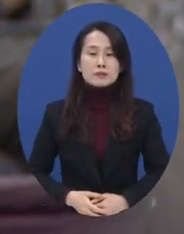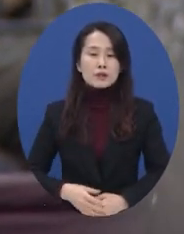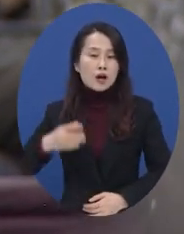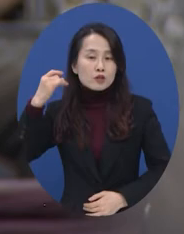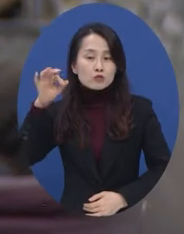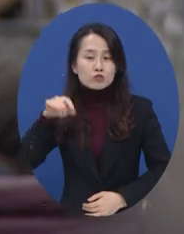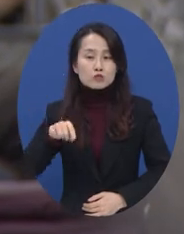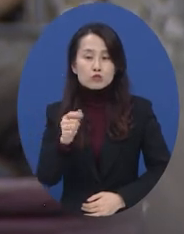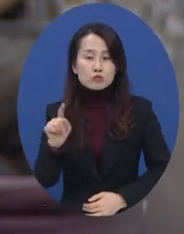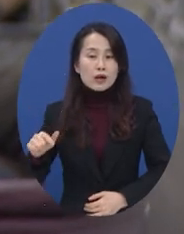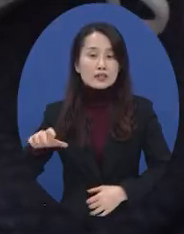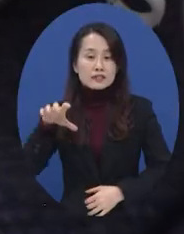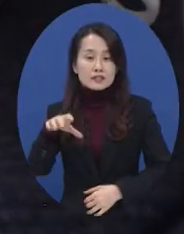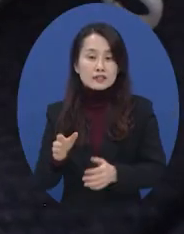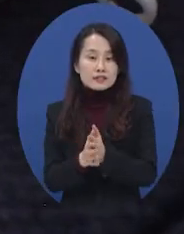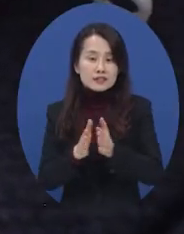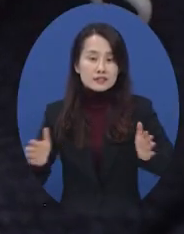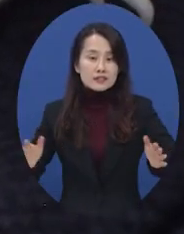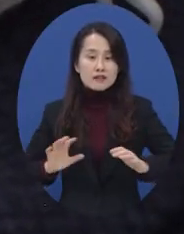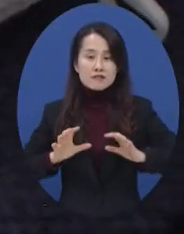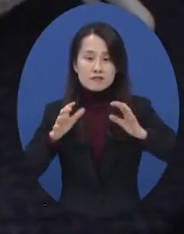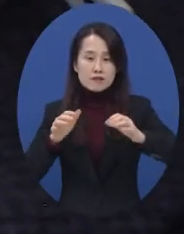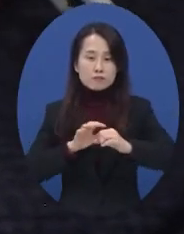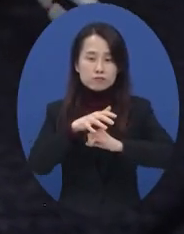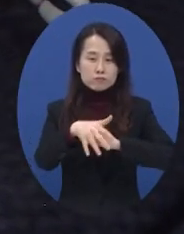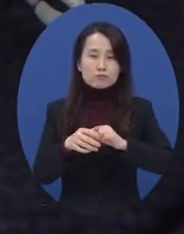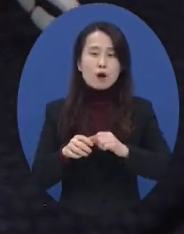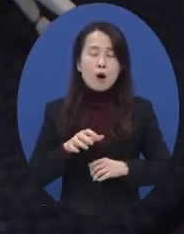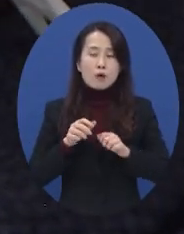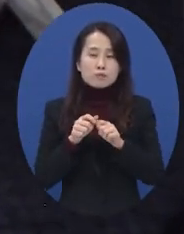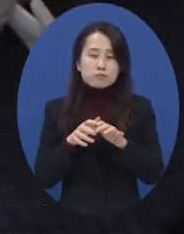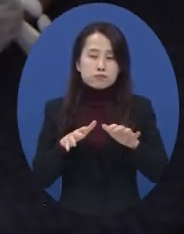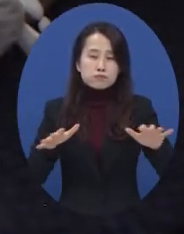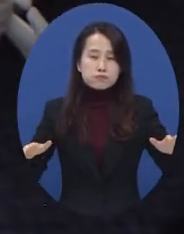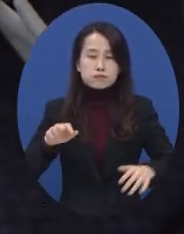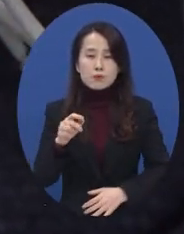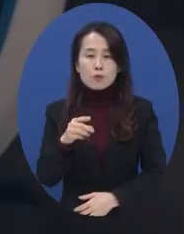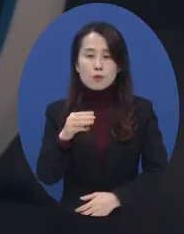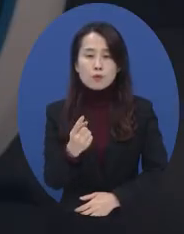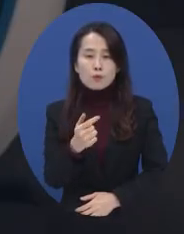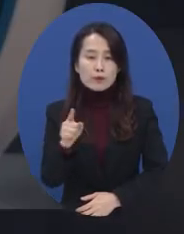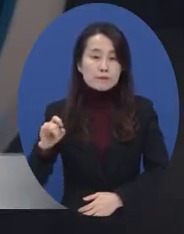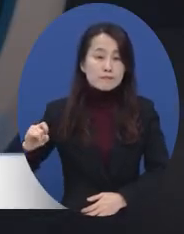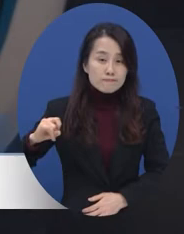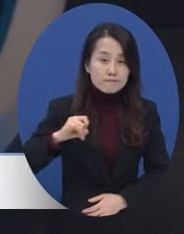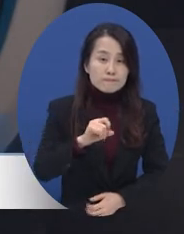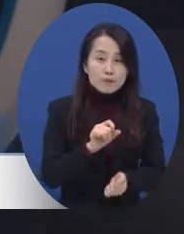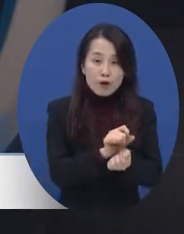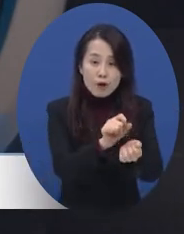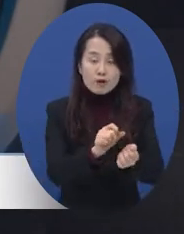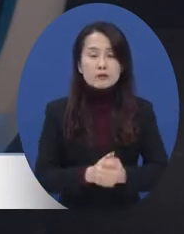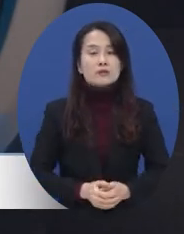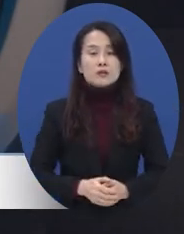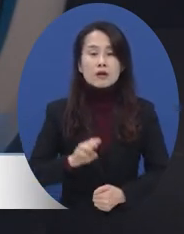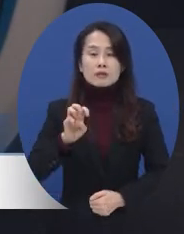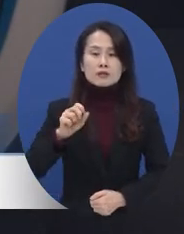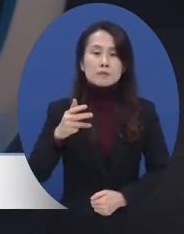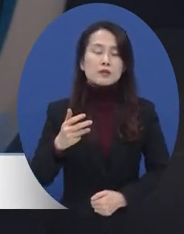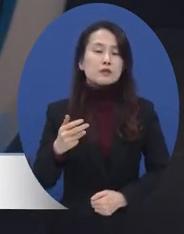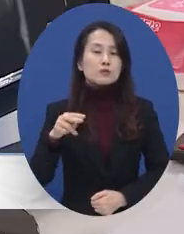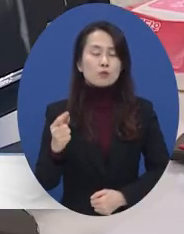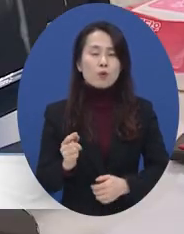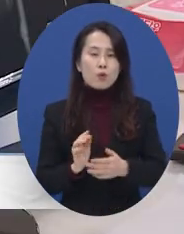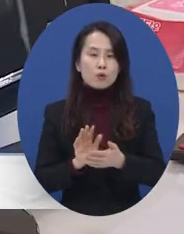중국 우한을 시작으로 세계 각국으로 번지고 있는 신종 코로나 바이러스 감염증. 주요 증상으로는 38도